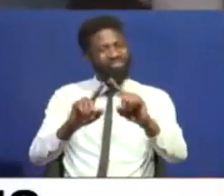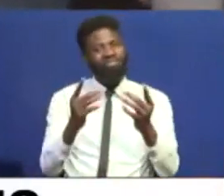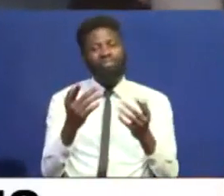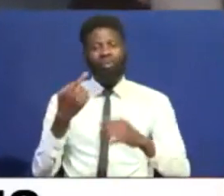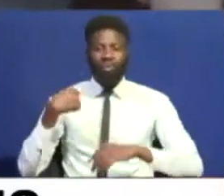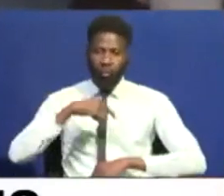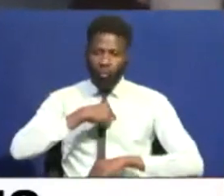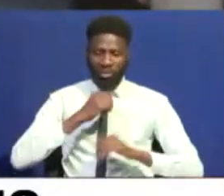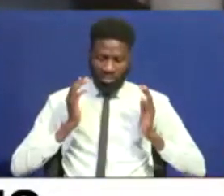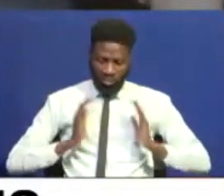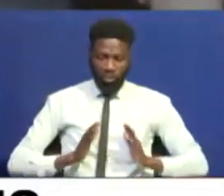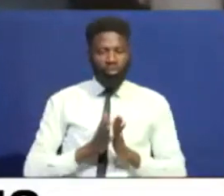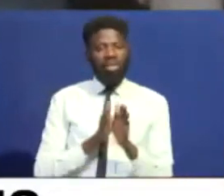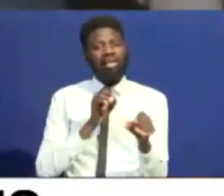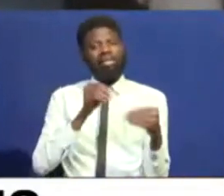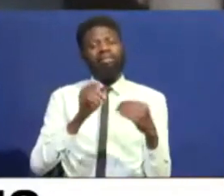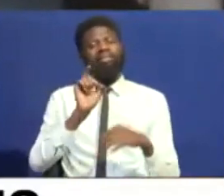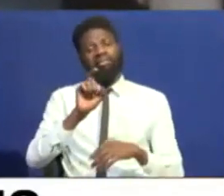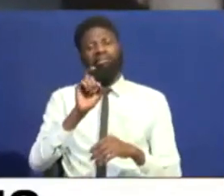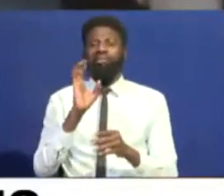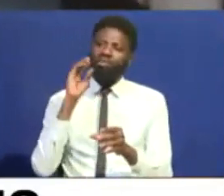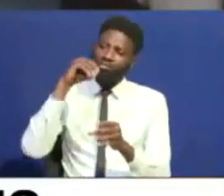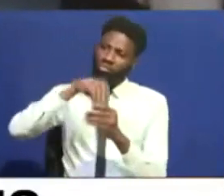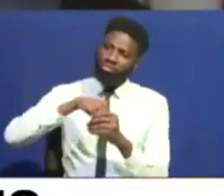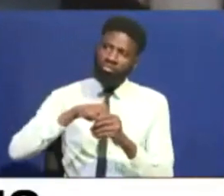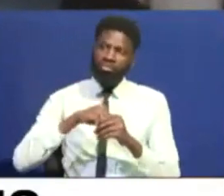cake. Hatuko, Mr. President,